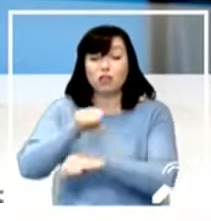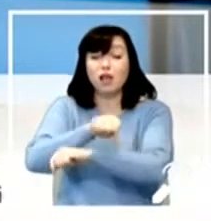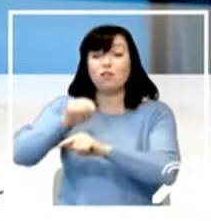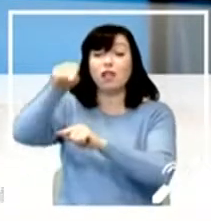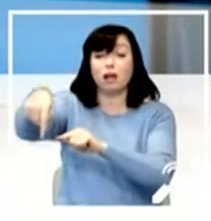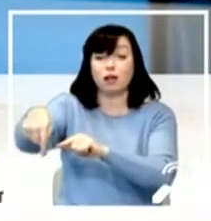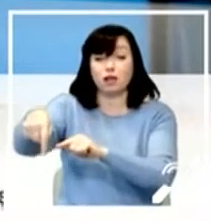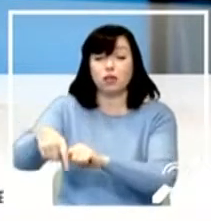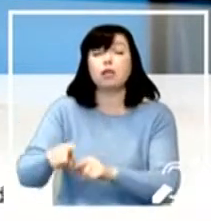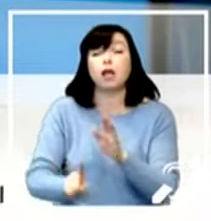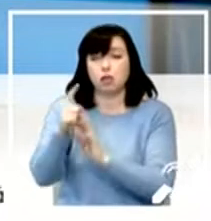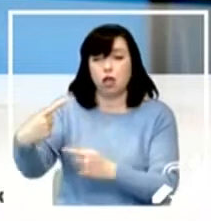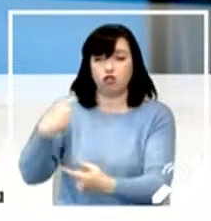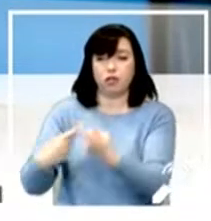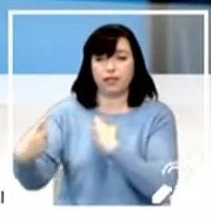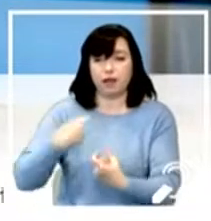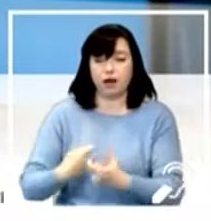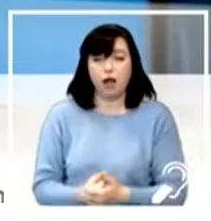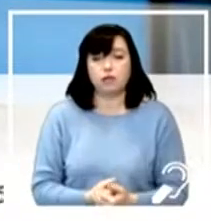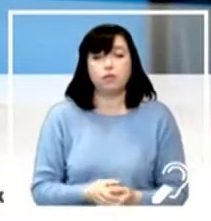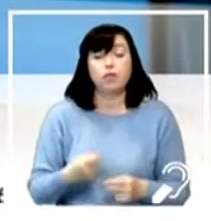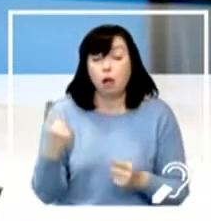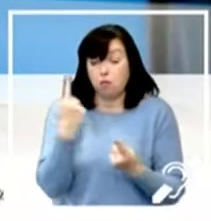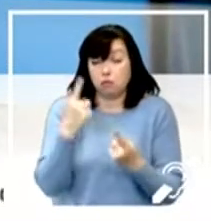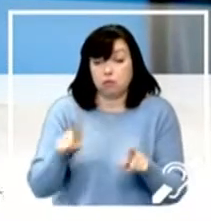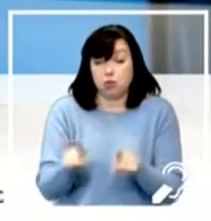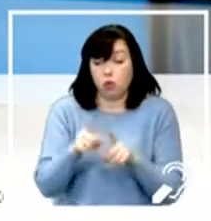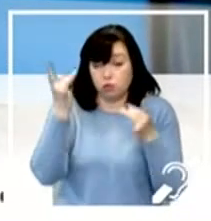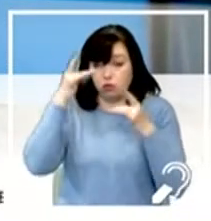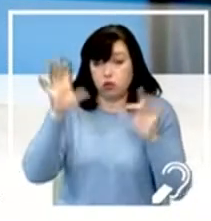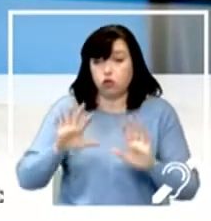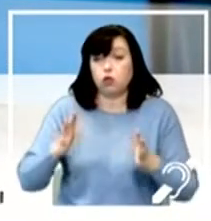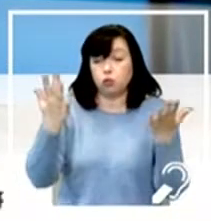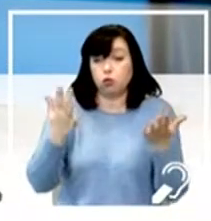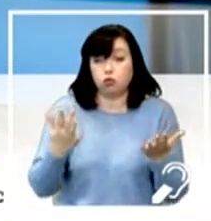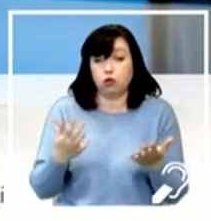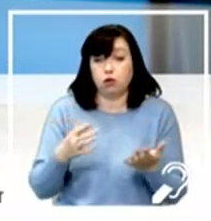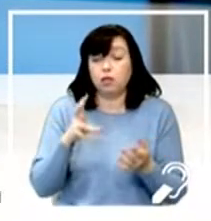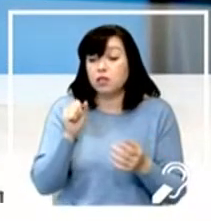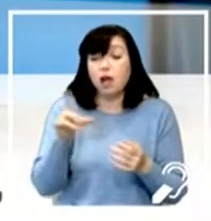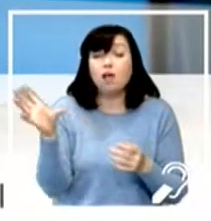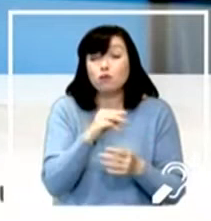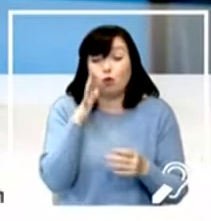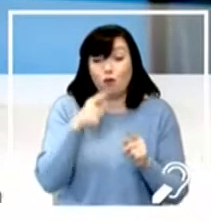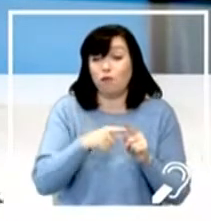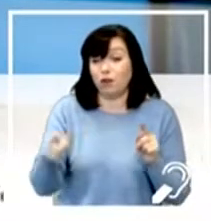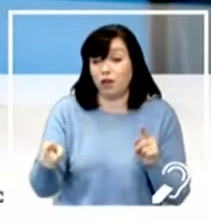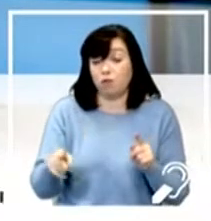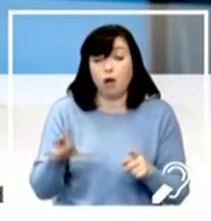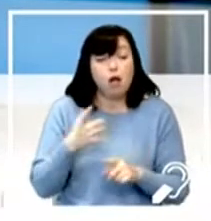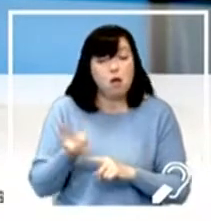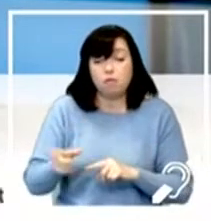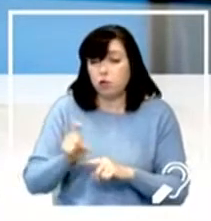parte a frontierei a deschis focul. Incidentul, primul de acest fel raportat în zona de frontieră dintre cele două state, a fost